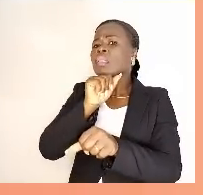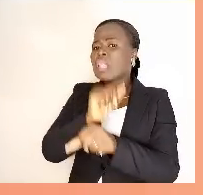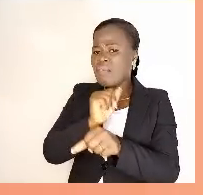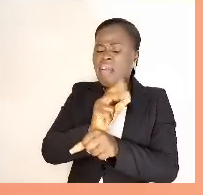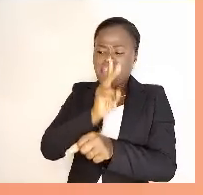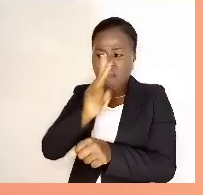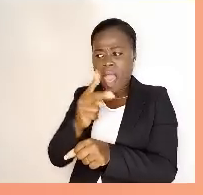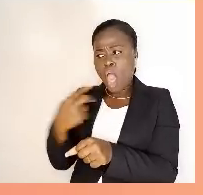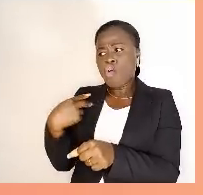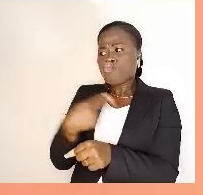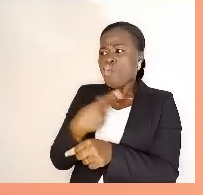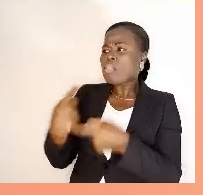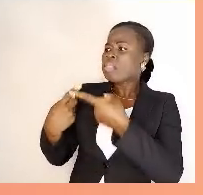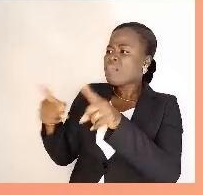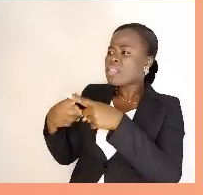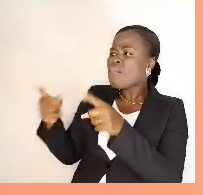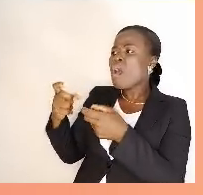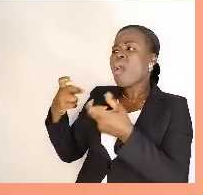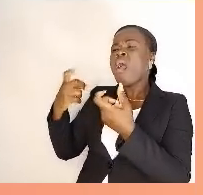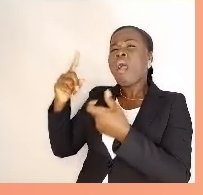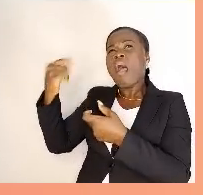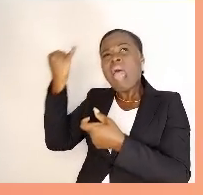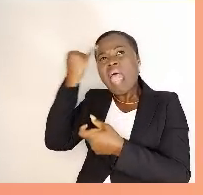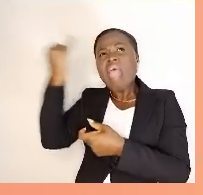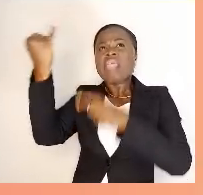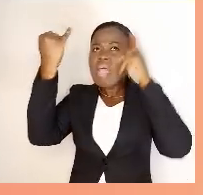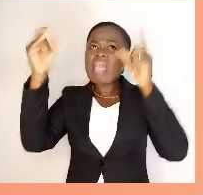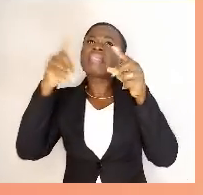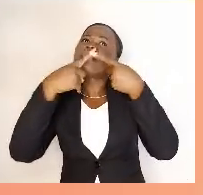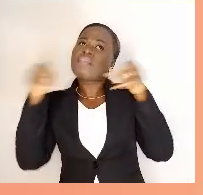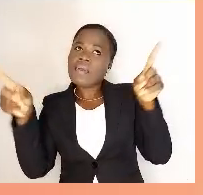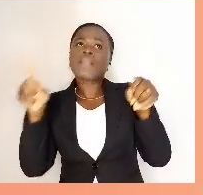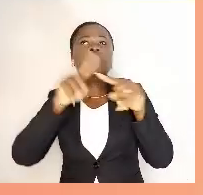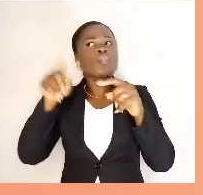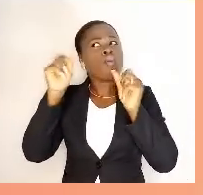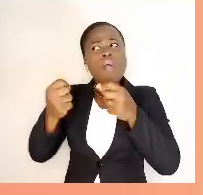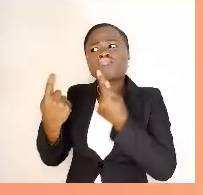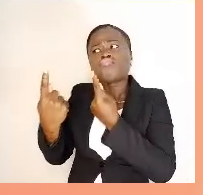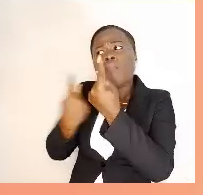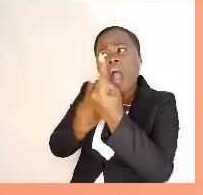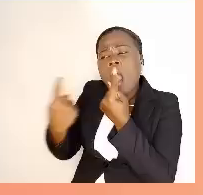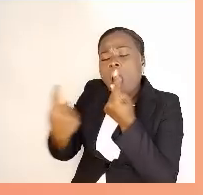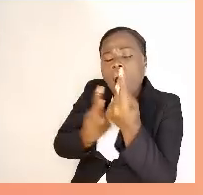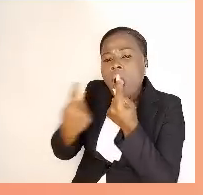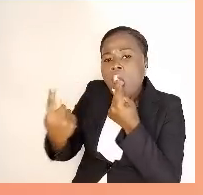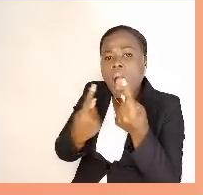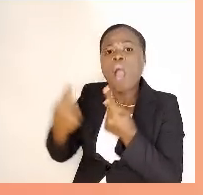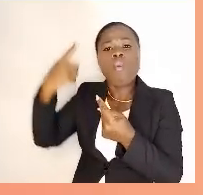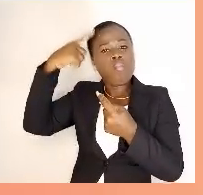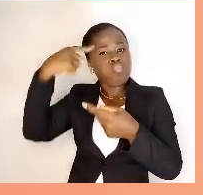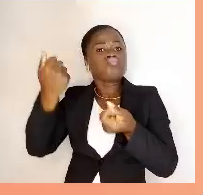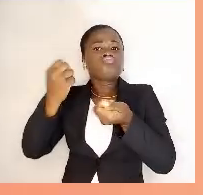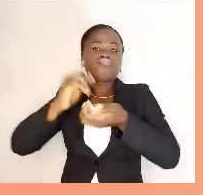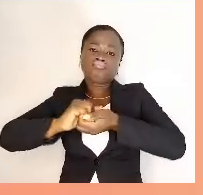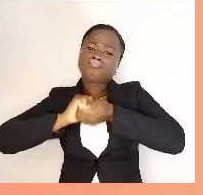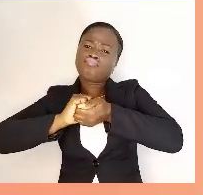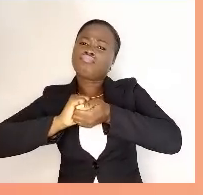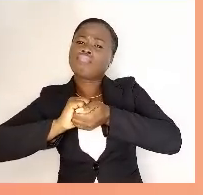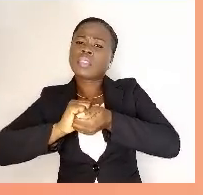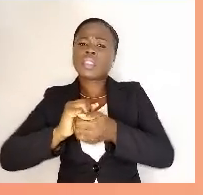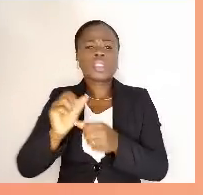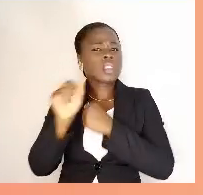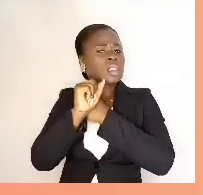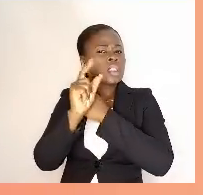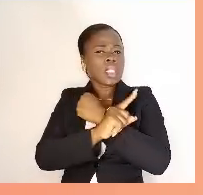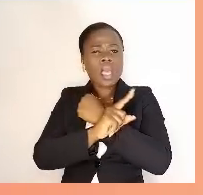Ainsi, œuvrer à transformer nos divergences en des occasions de dialogue constructif pour forger le Sénégal que nous